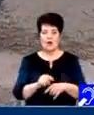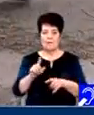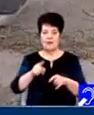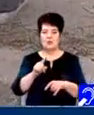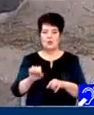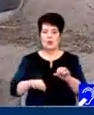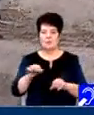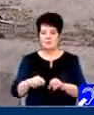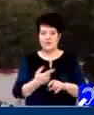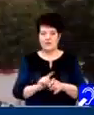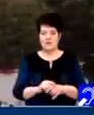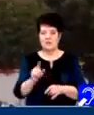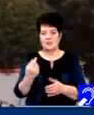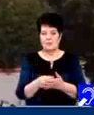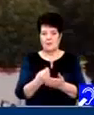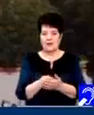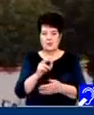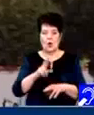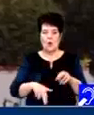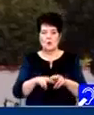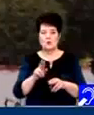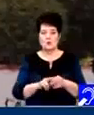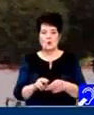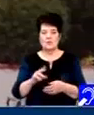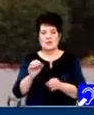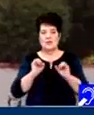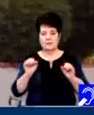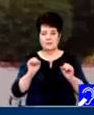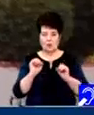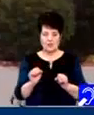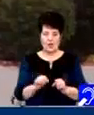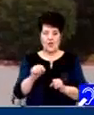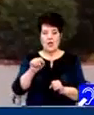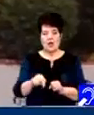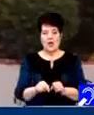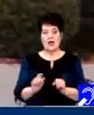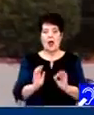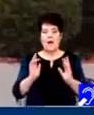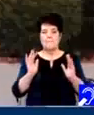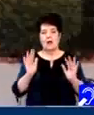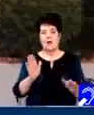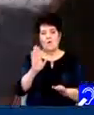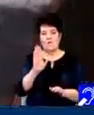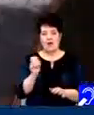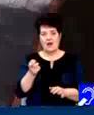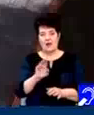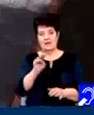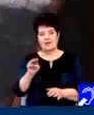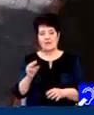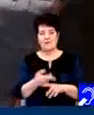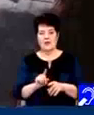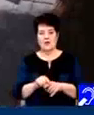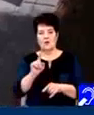bicicliști, astăzi s-a prezentat și proiectul privind construcția unui complex sportiv în parcul Valea Trandafirilor. Acolo vor apărea un skate park și